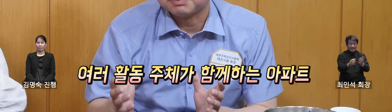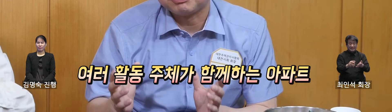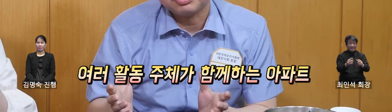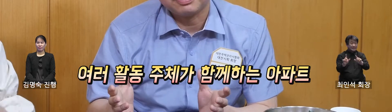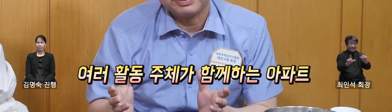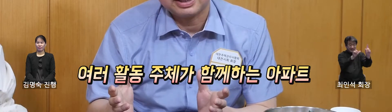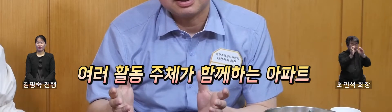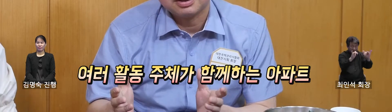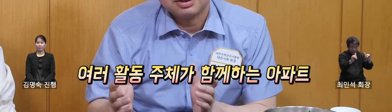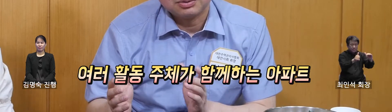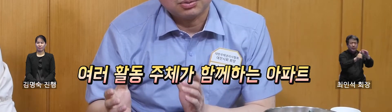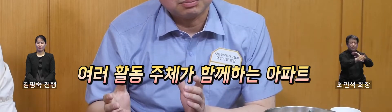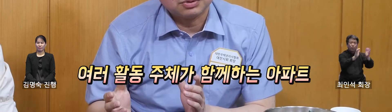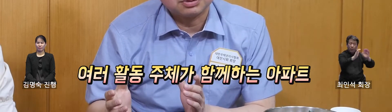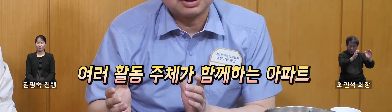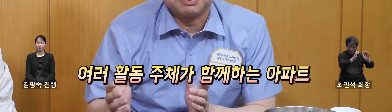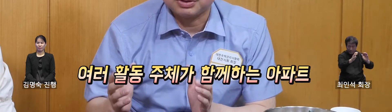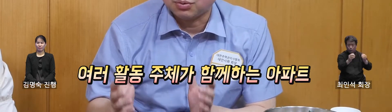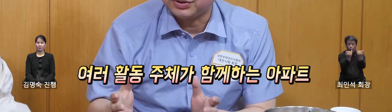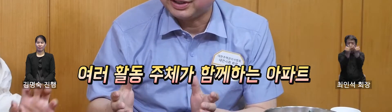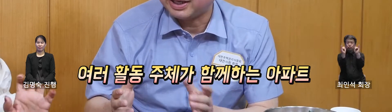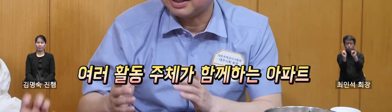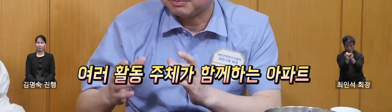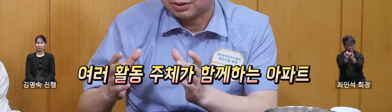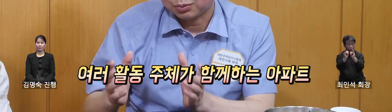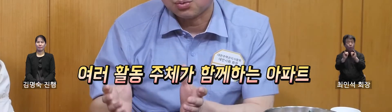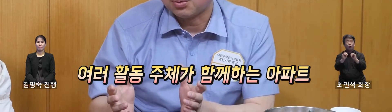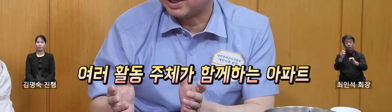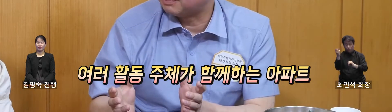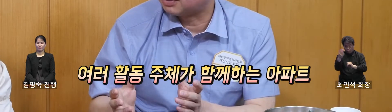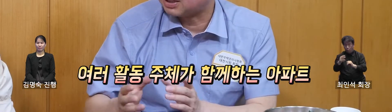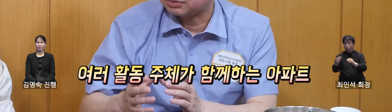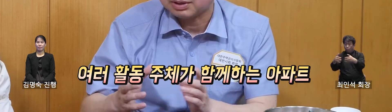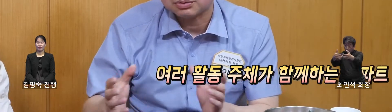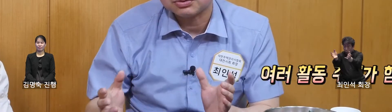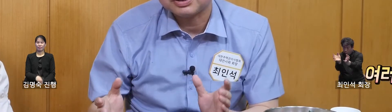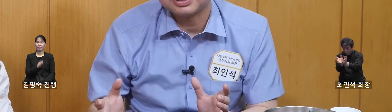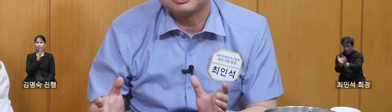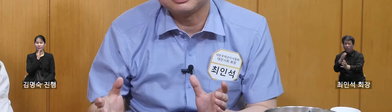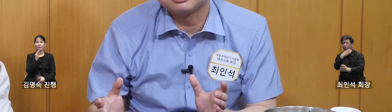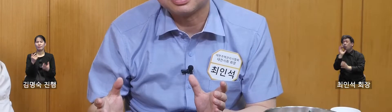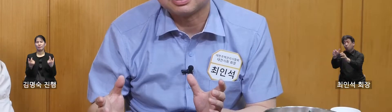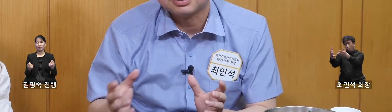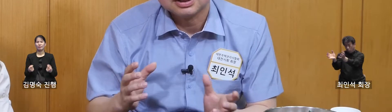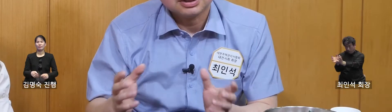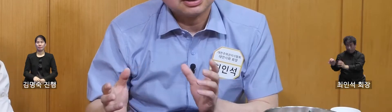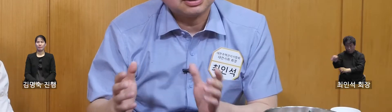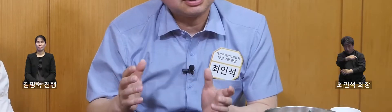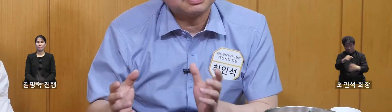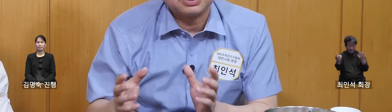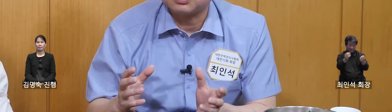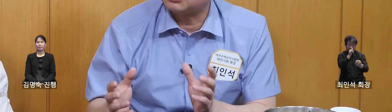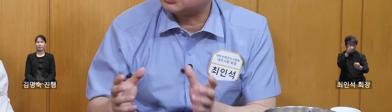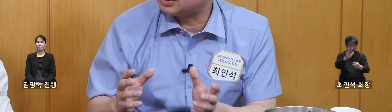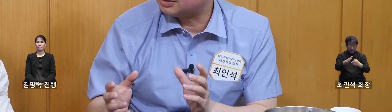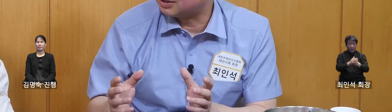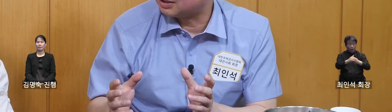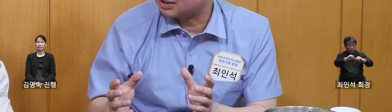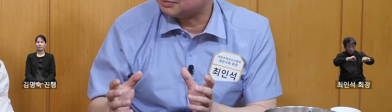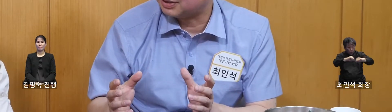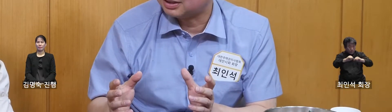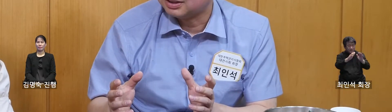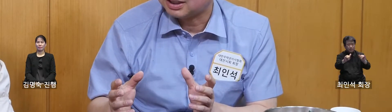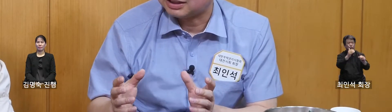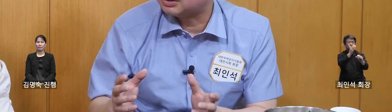대표회의, 뭐 부녀회, 뭐 그다음에 노인회, 뭐 동호회, 뭐 각종 활동 주체들이 있는데 이 활동 주체들